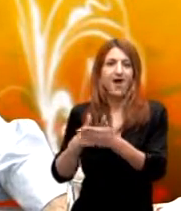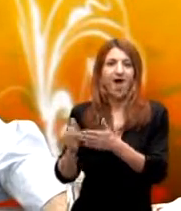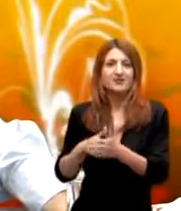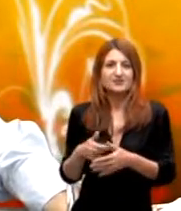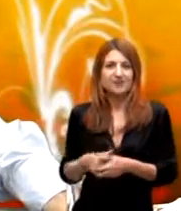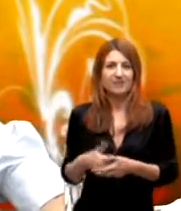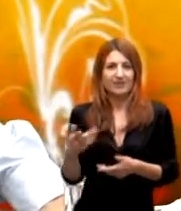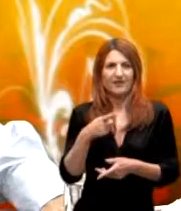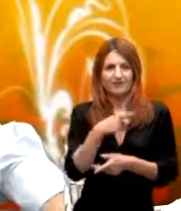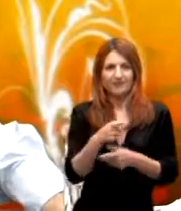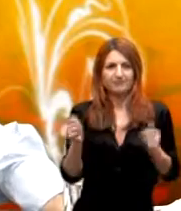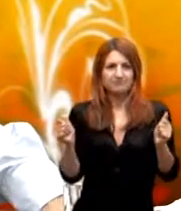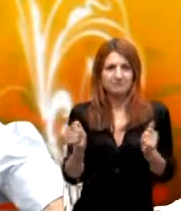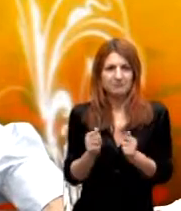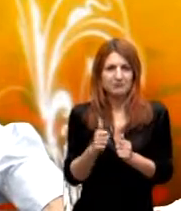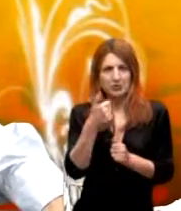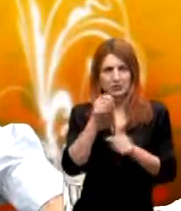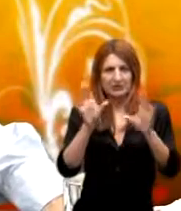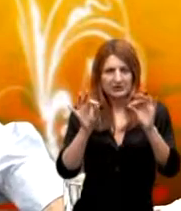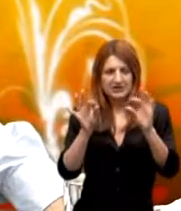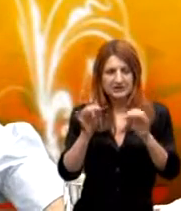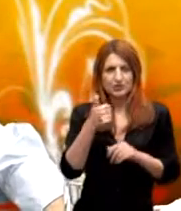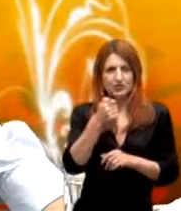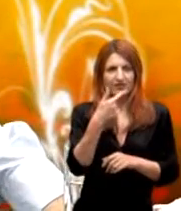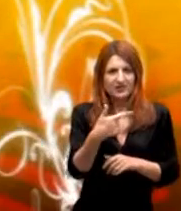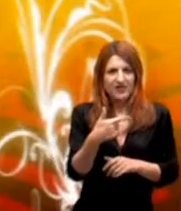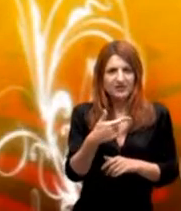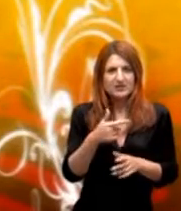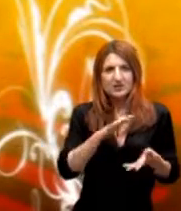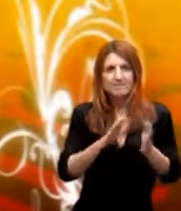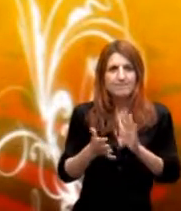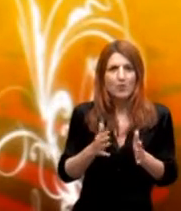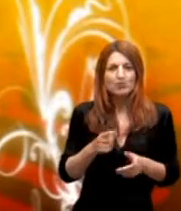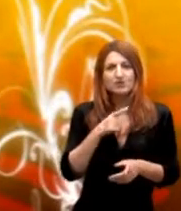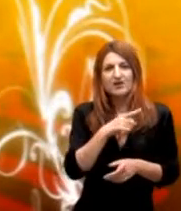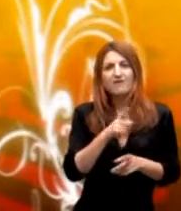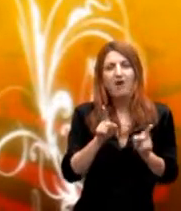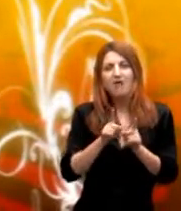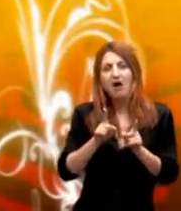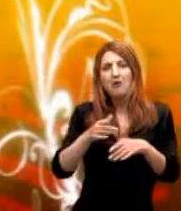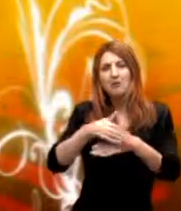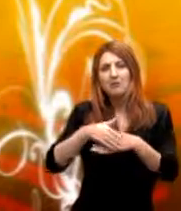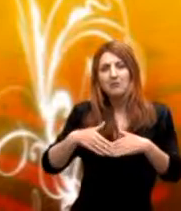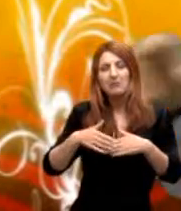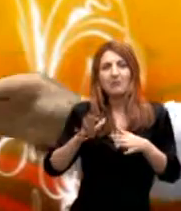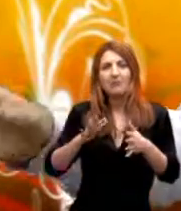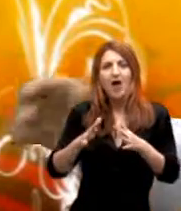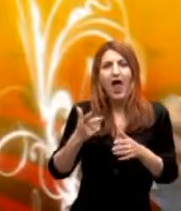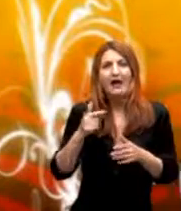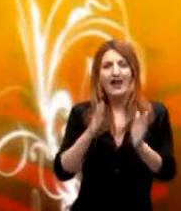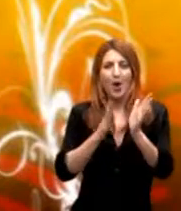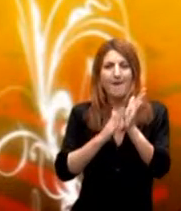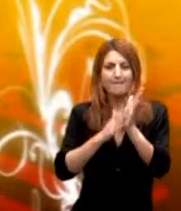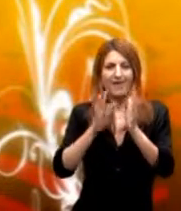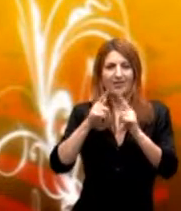skinuli, ajde kad bi vi došli negdje 110-120 kila, možda bi bili u nekakvim gabaritima. Da, ali i metabolički, kad vi